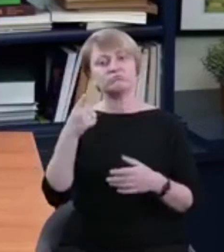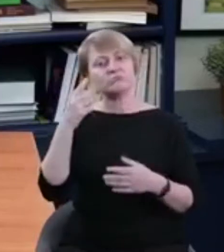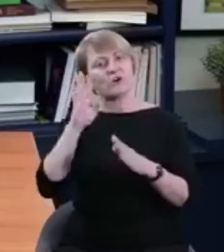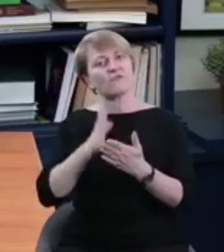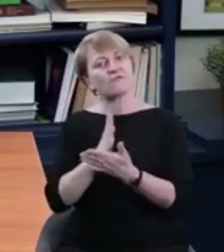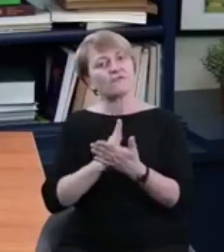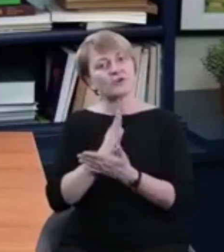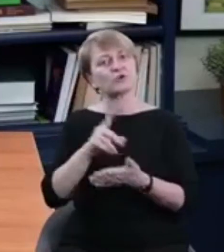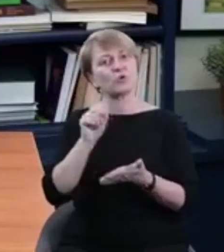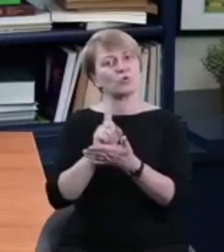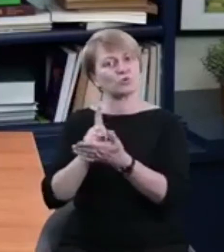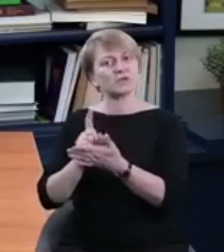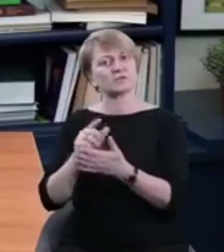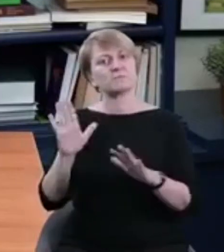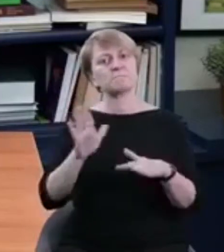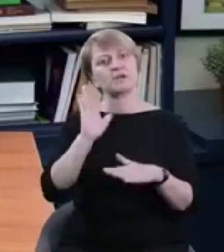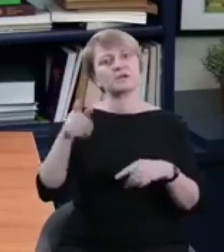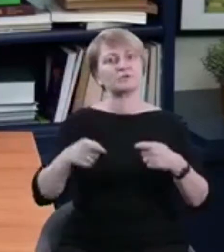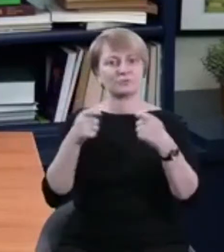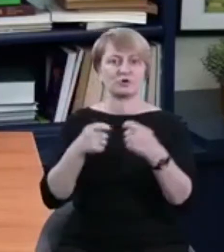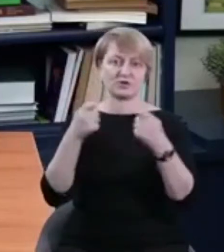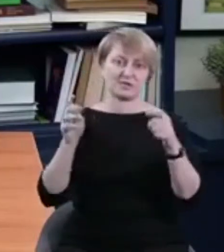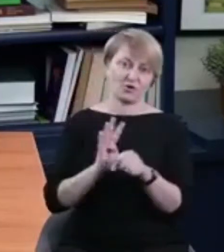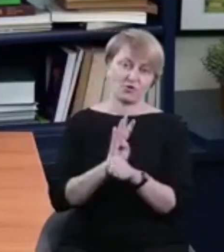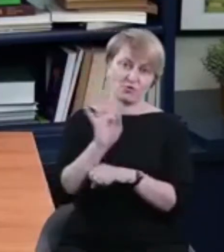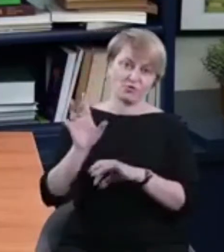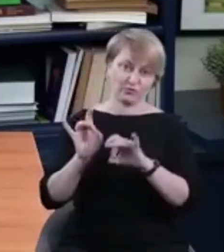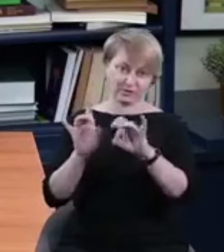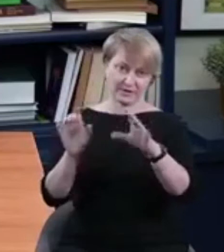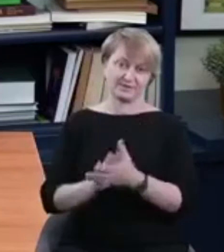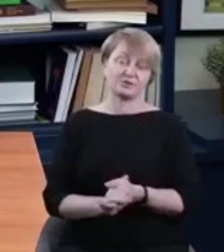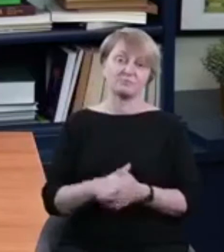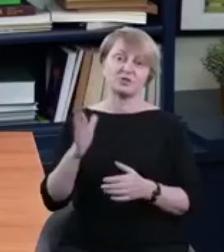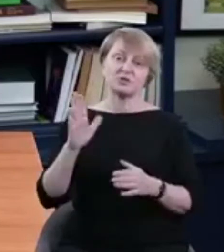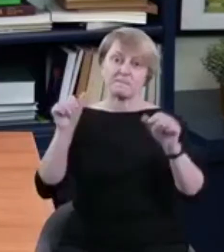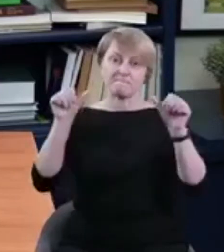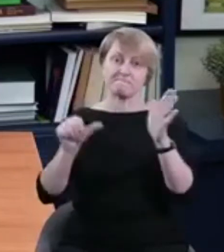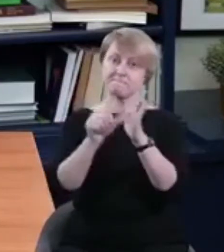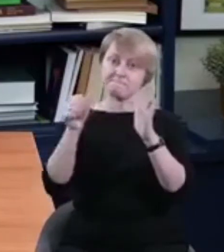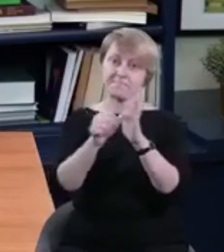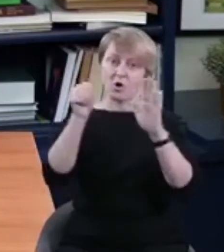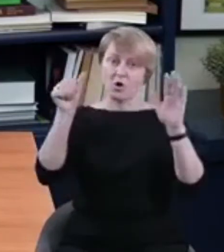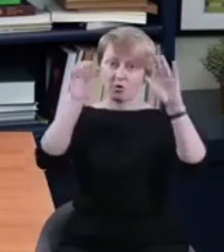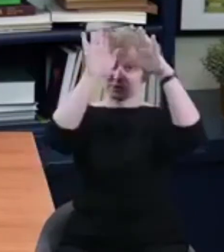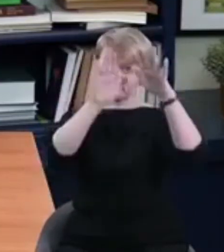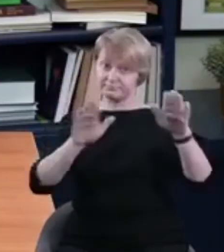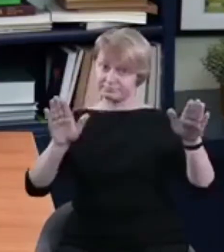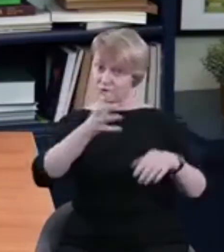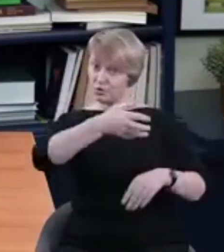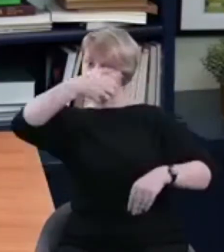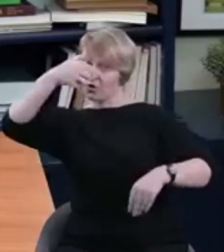sposób że nie przeszkodzi pandemia więc doczekaliśmy się odsłonięcia pomnika władysława drugiego opolskiego